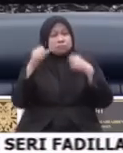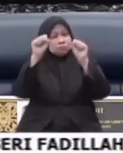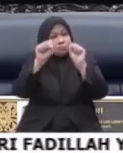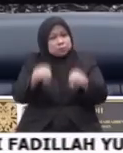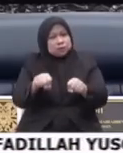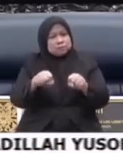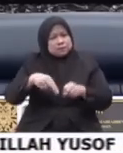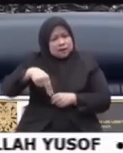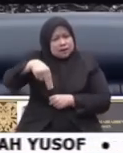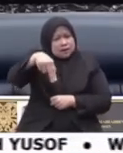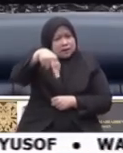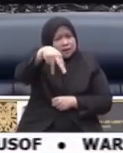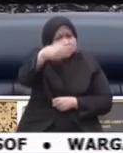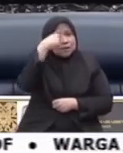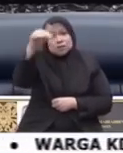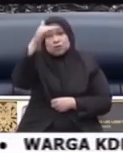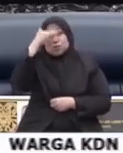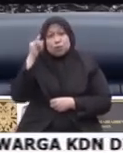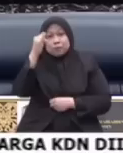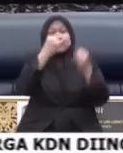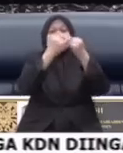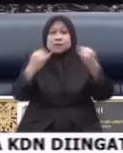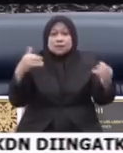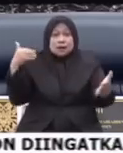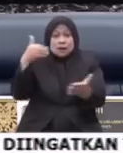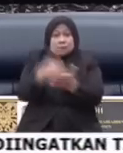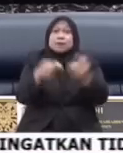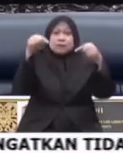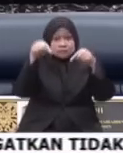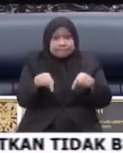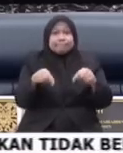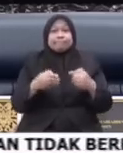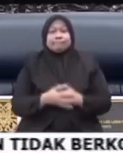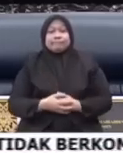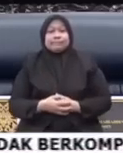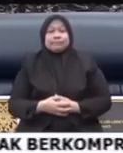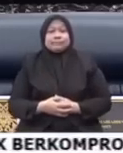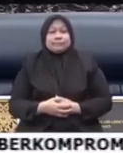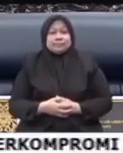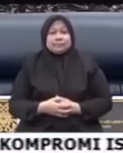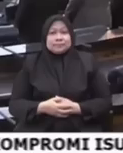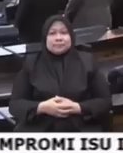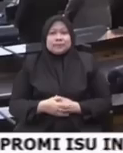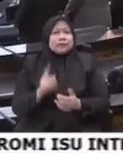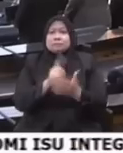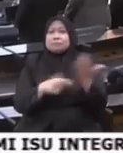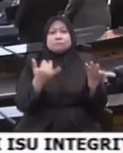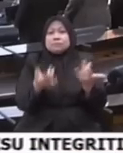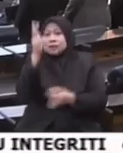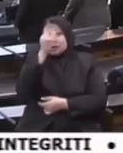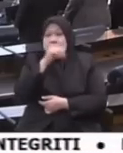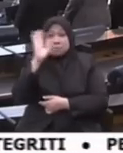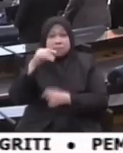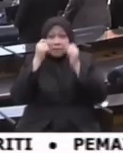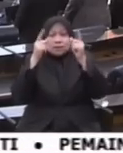sanggup berjalan kaki daripada Joho ke istana sehingga sampai hari ini Apakah kerjaan